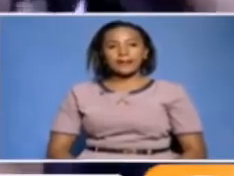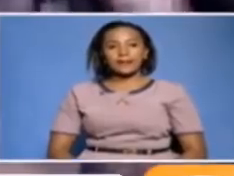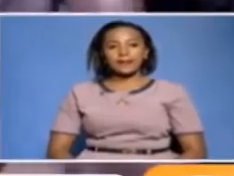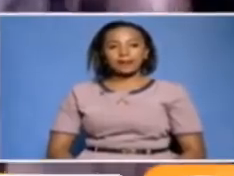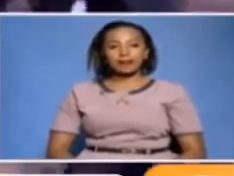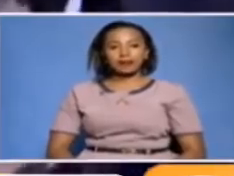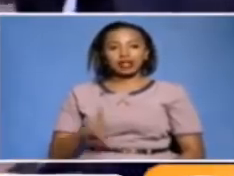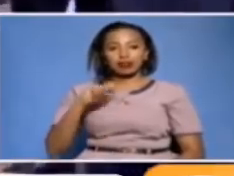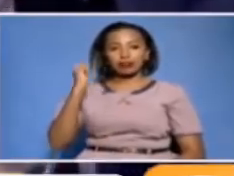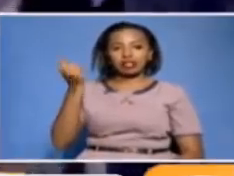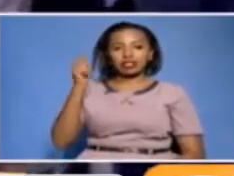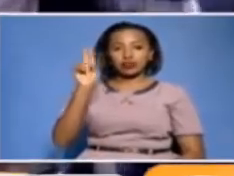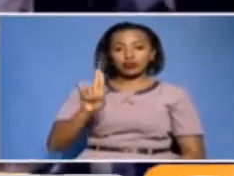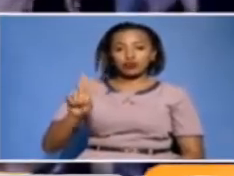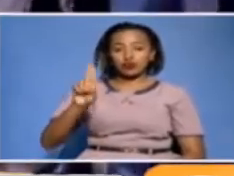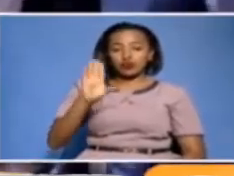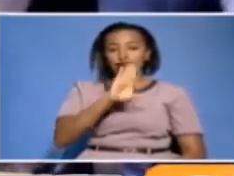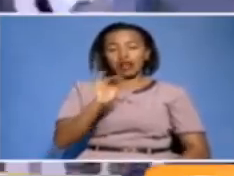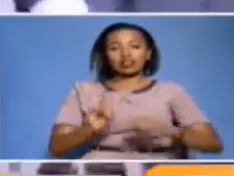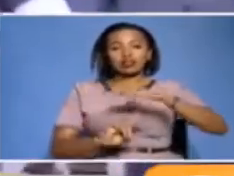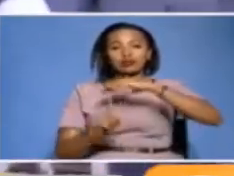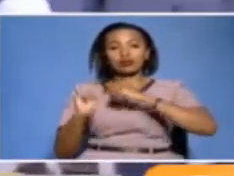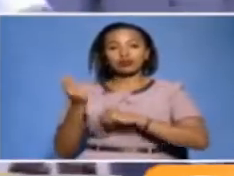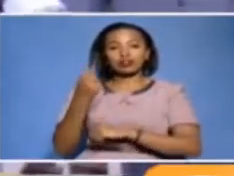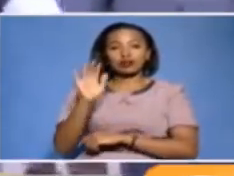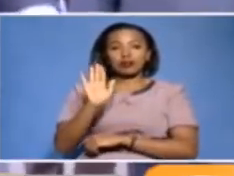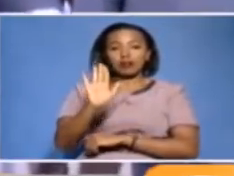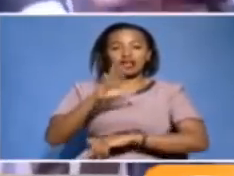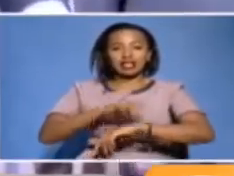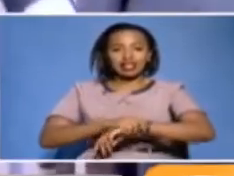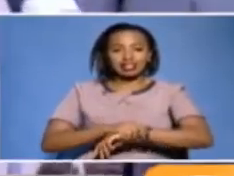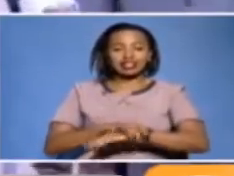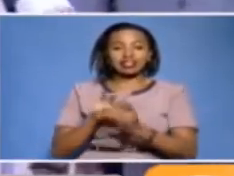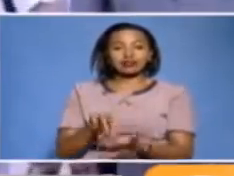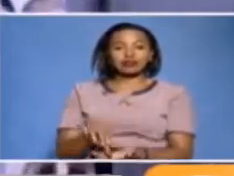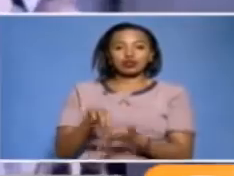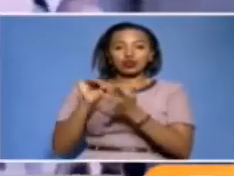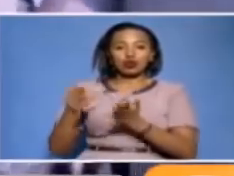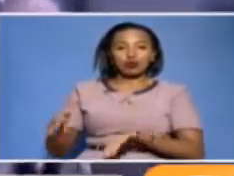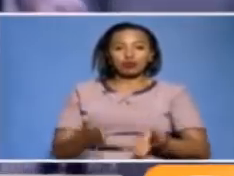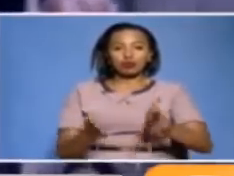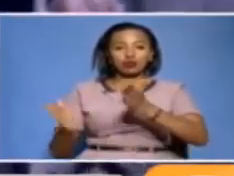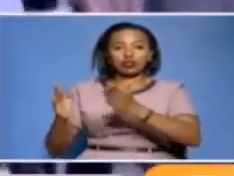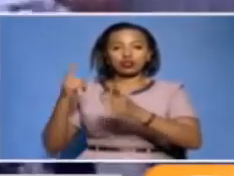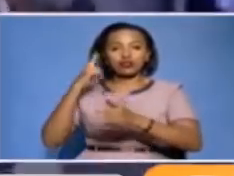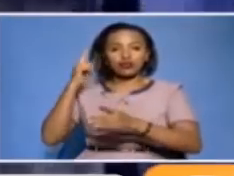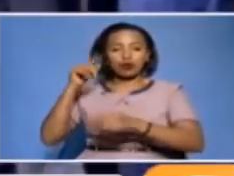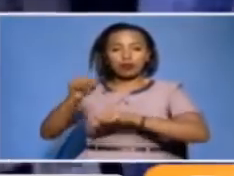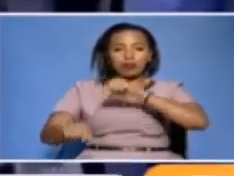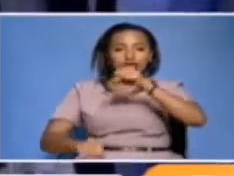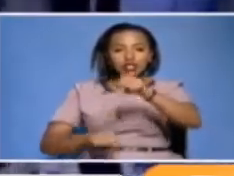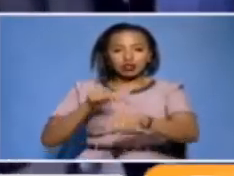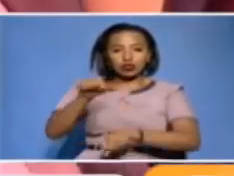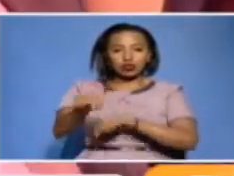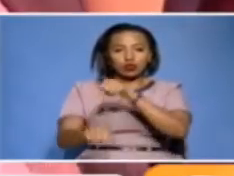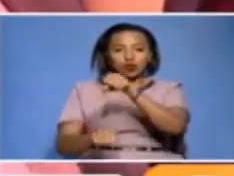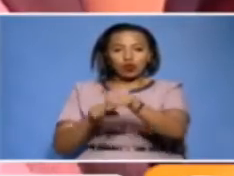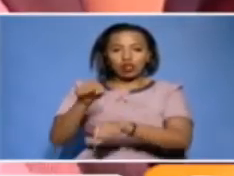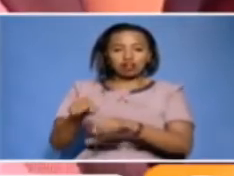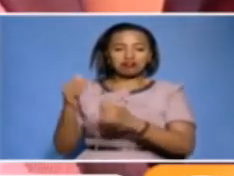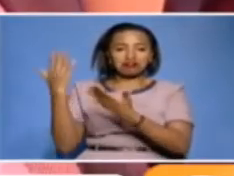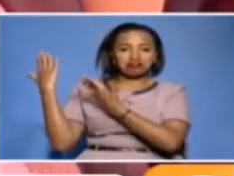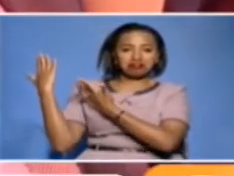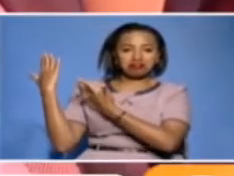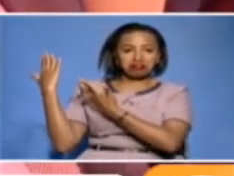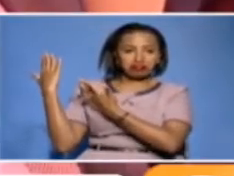Rais Uhuru Kenyatta na naibu wake wakipata fursa ya kipekee ya kuendesha baiskeli hii ya aina yake. Wawili